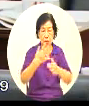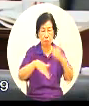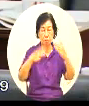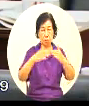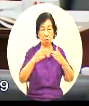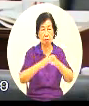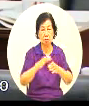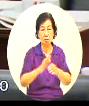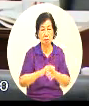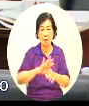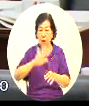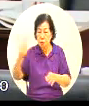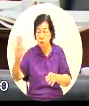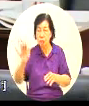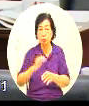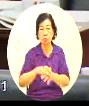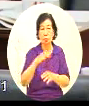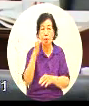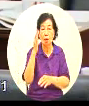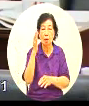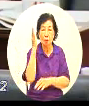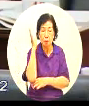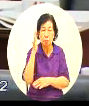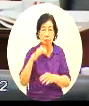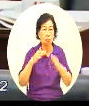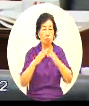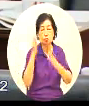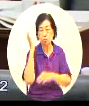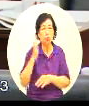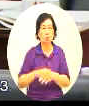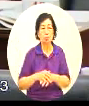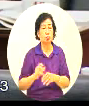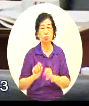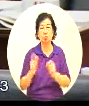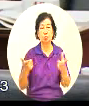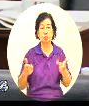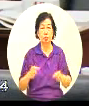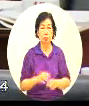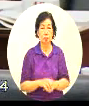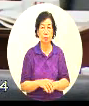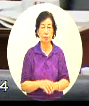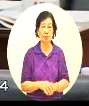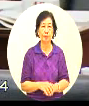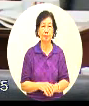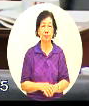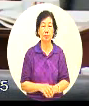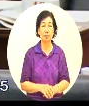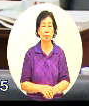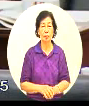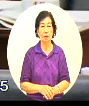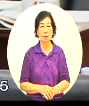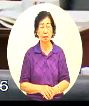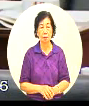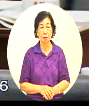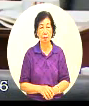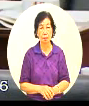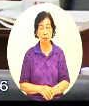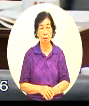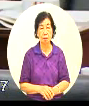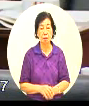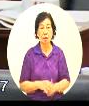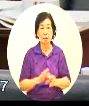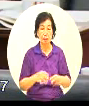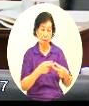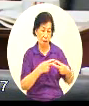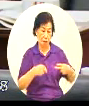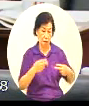无属咱市政府，无属市政府会当去处理的。咱即马小英已经上